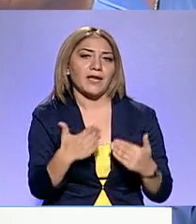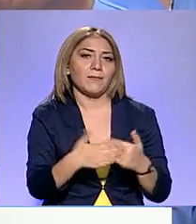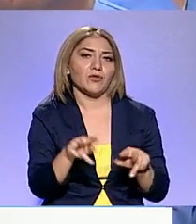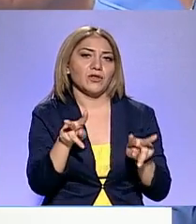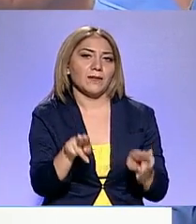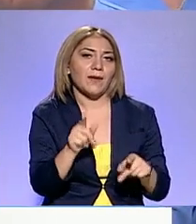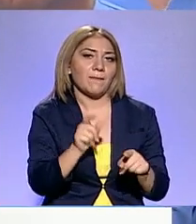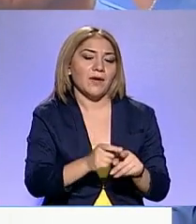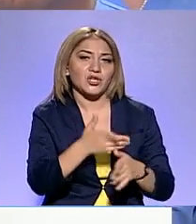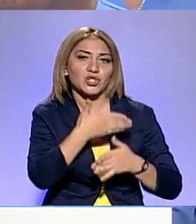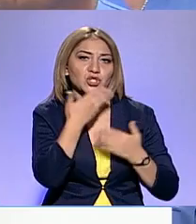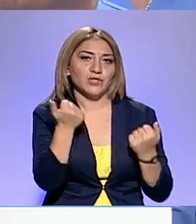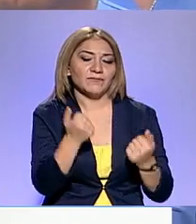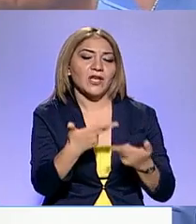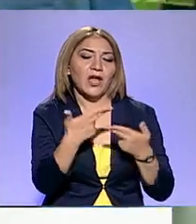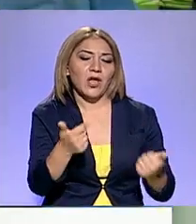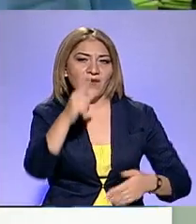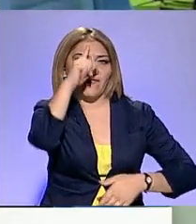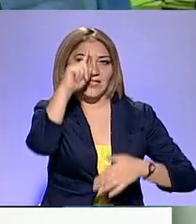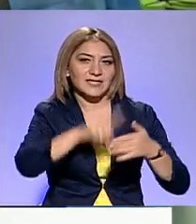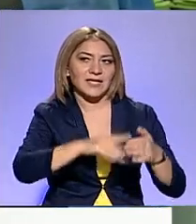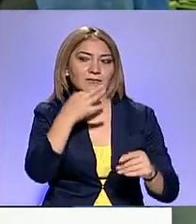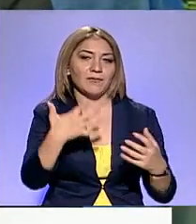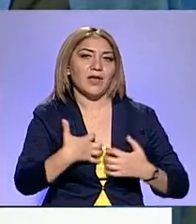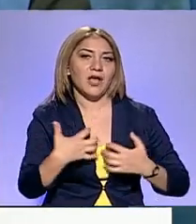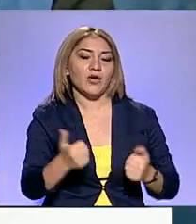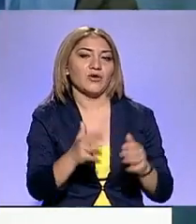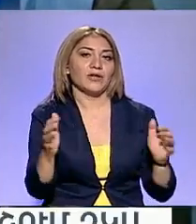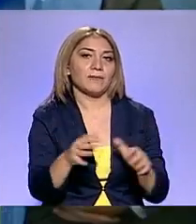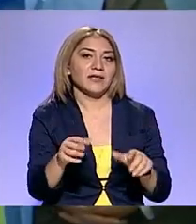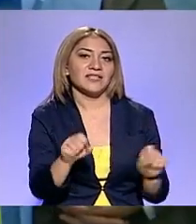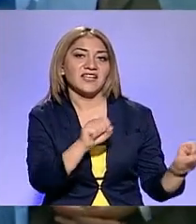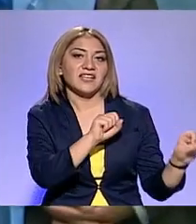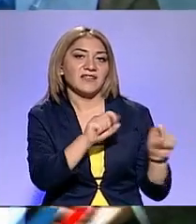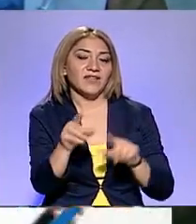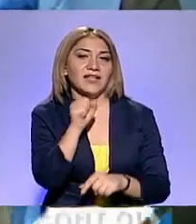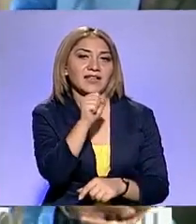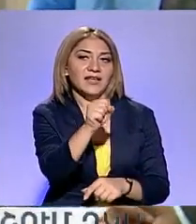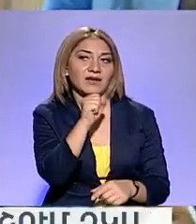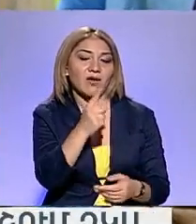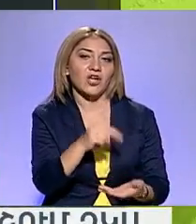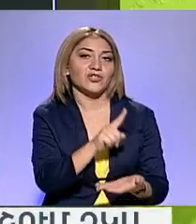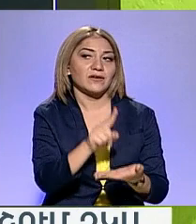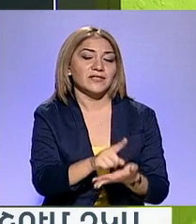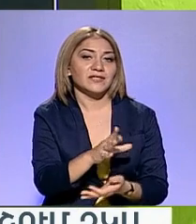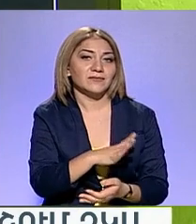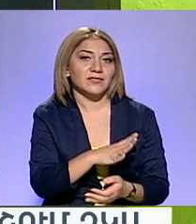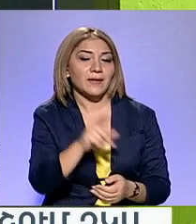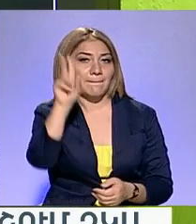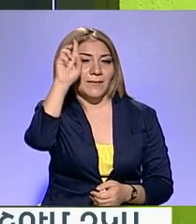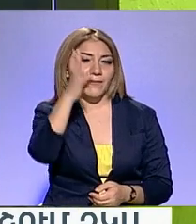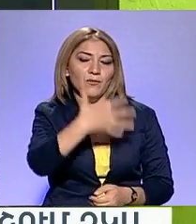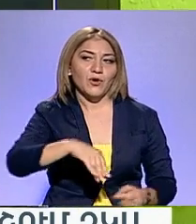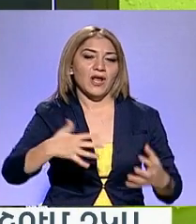բանը։ Ինք այո, վստահոր են։ Առողջապահական հիմնարկում վարչապետին լրագրողների ուղաց առաջին հարցը երկրում